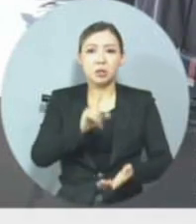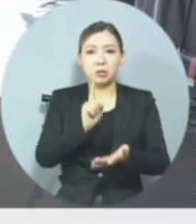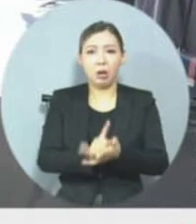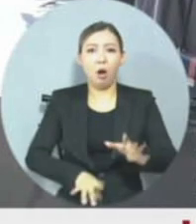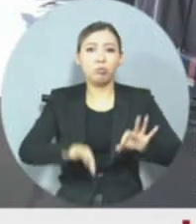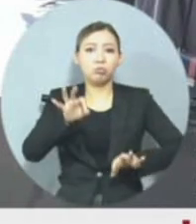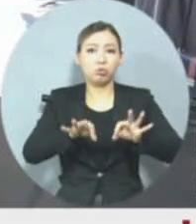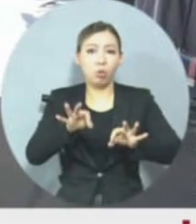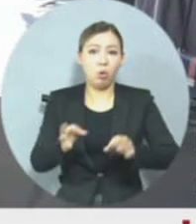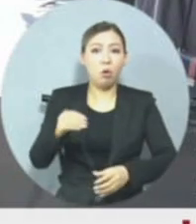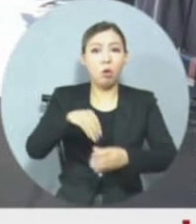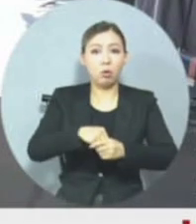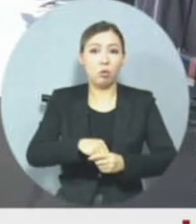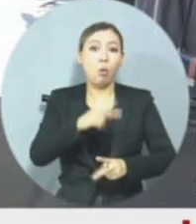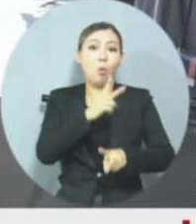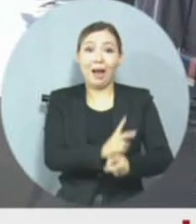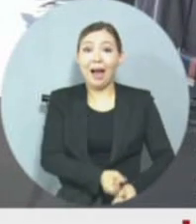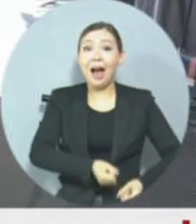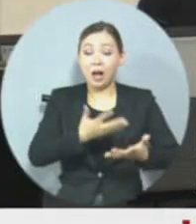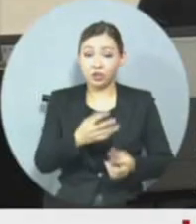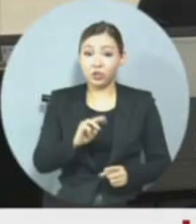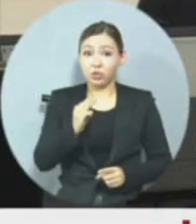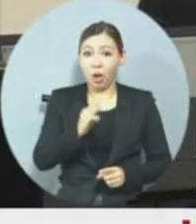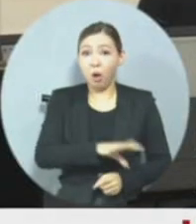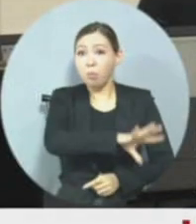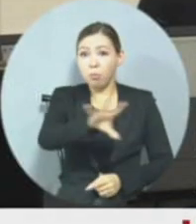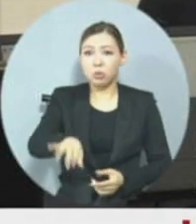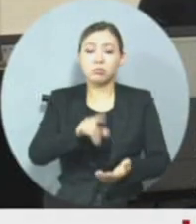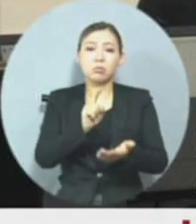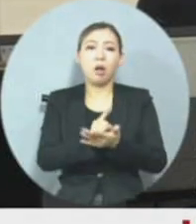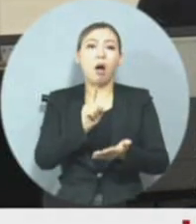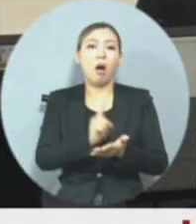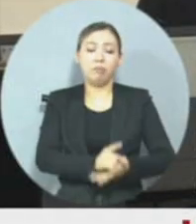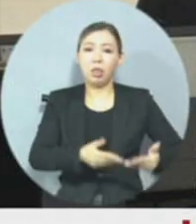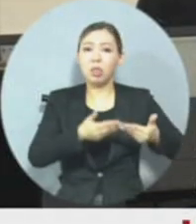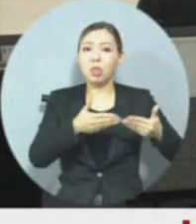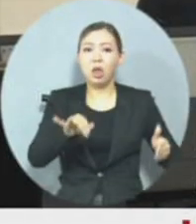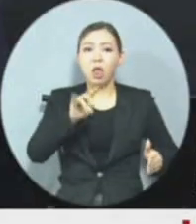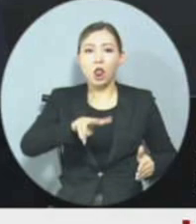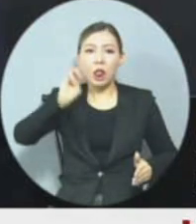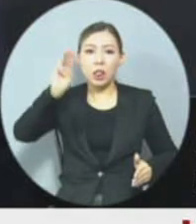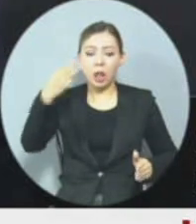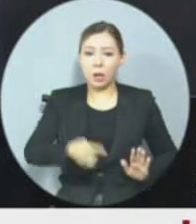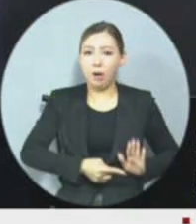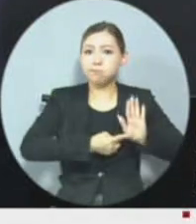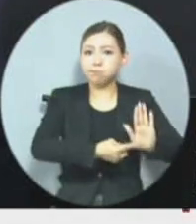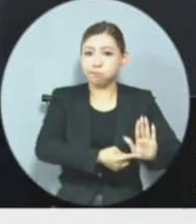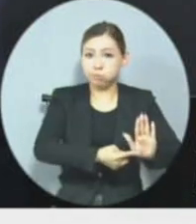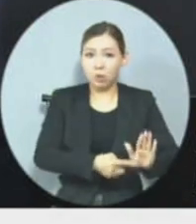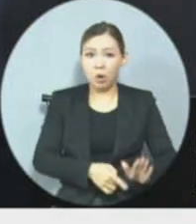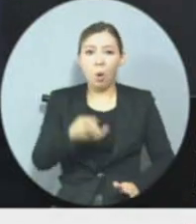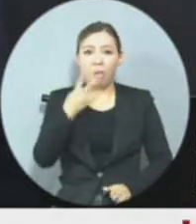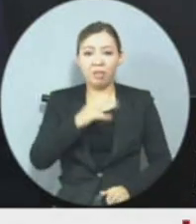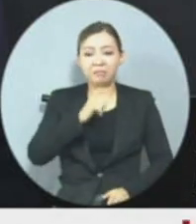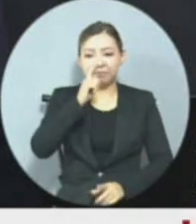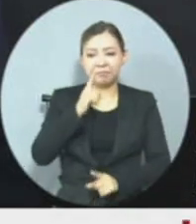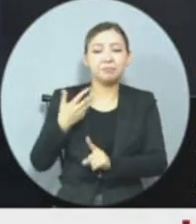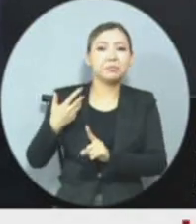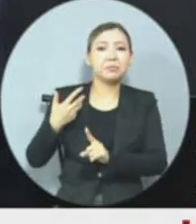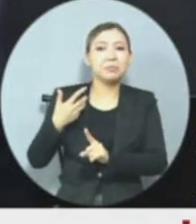хуульчилсан. Шалгалт авч байгаа үйл ажиллагаа маань ил тод нээлттэй байх. За бас хүн зөрчил хэрэгжлэхгүй